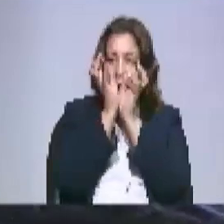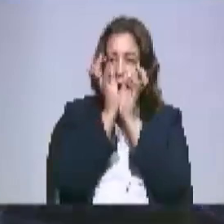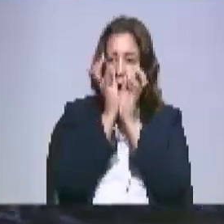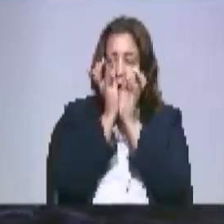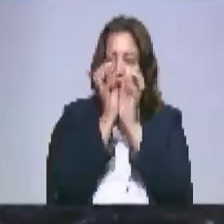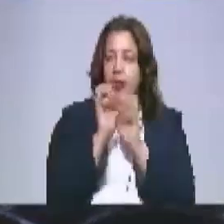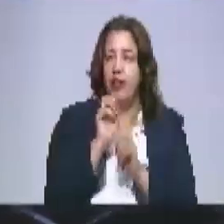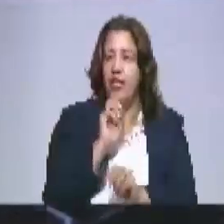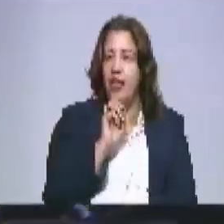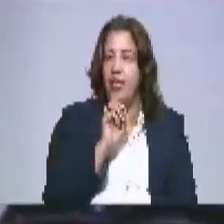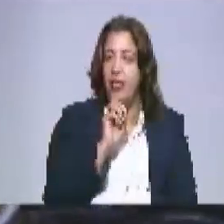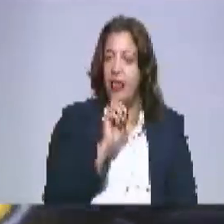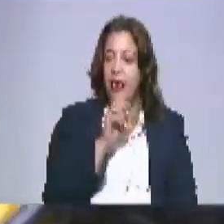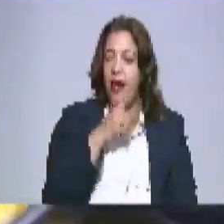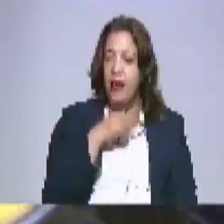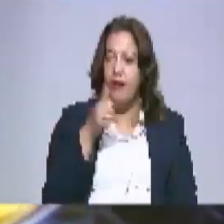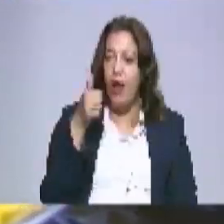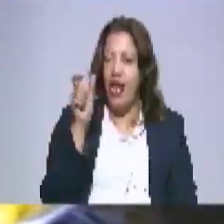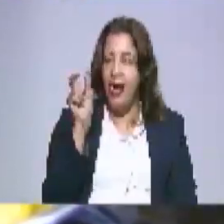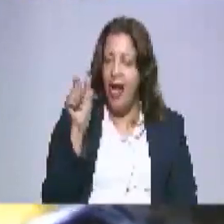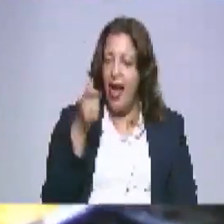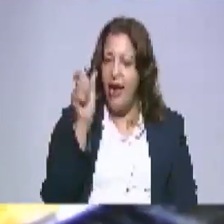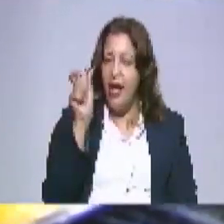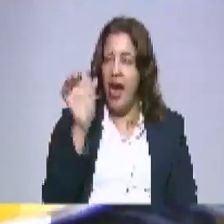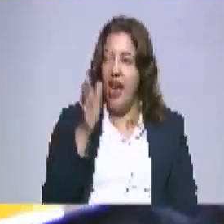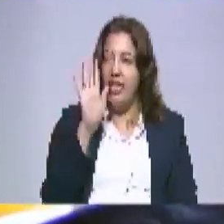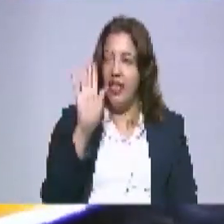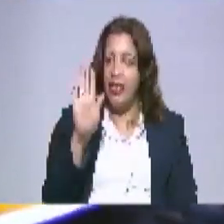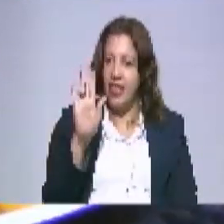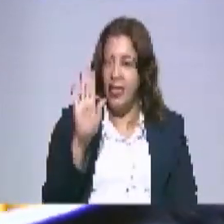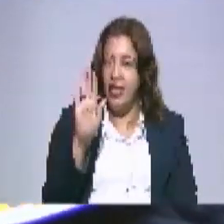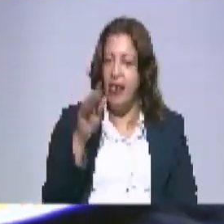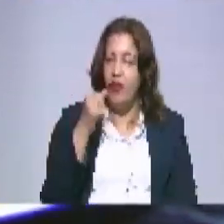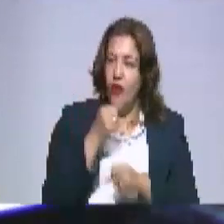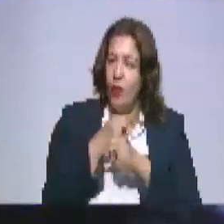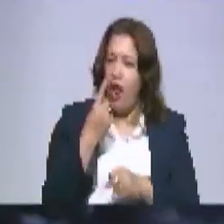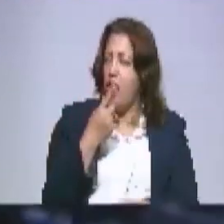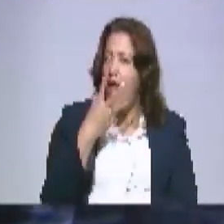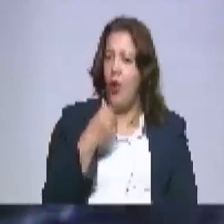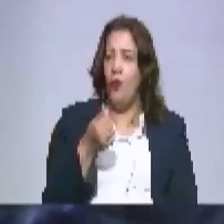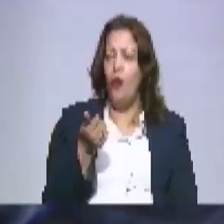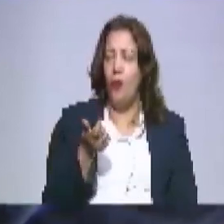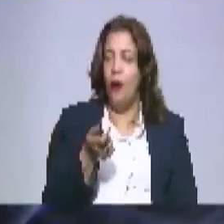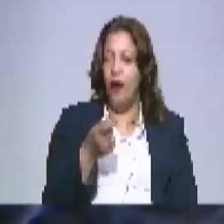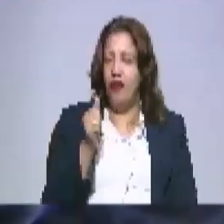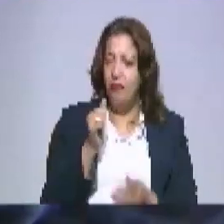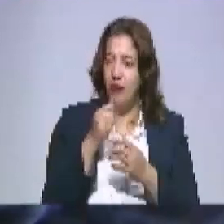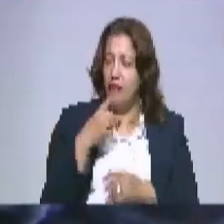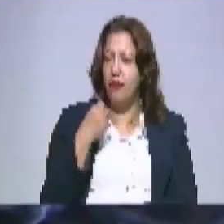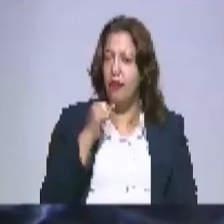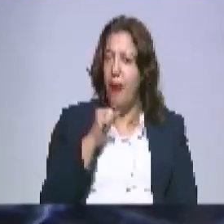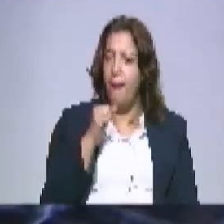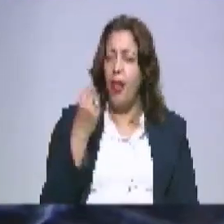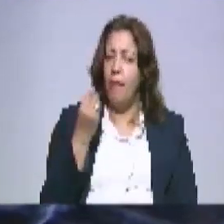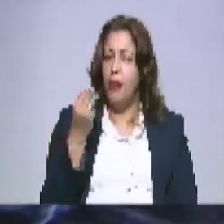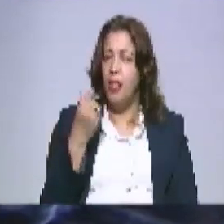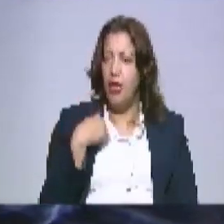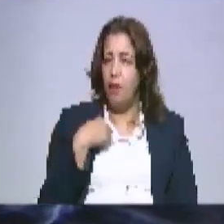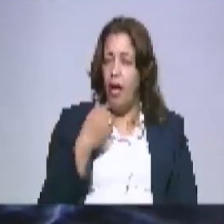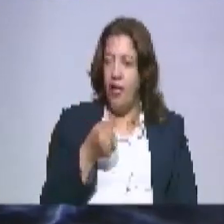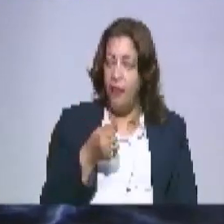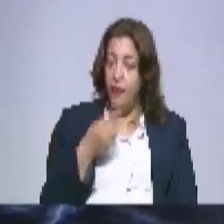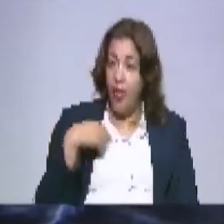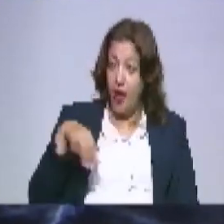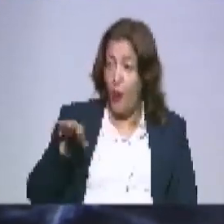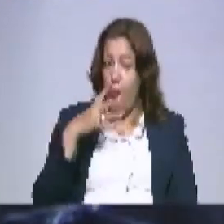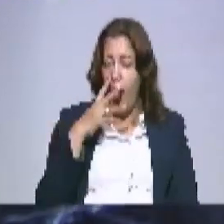لقينا الاناناس غالي والحاجات كده وبتاع هنبتدي نشتغل بالشغل البلدي بقى بتاعنا الظريف. حلو قوي كده احنا